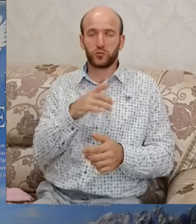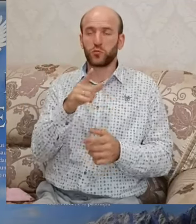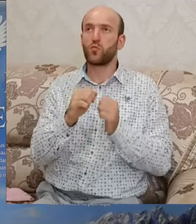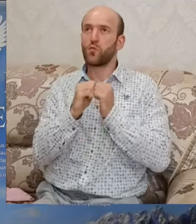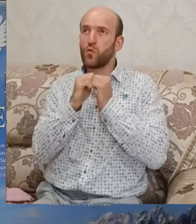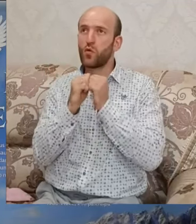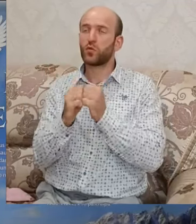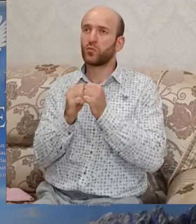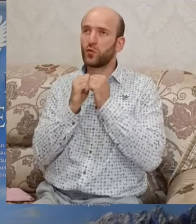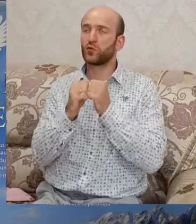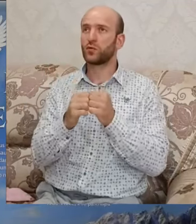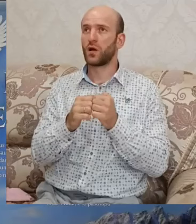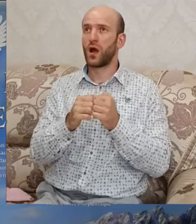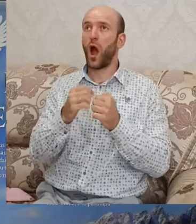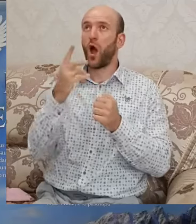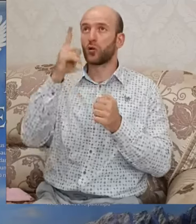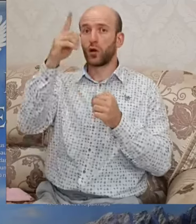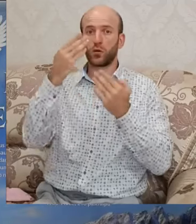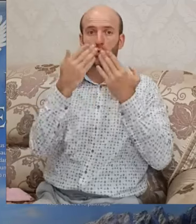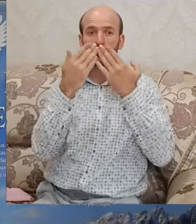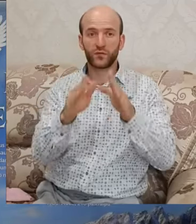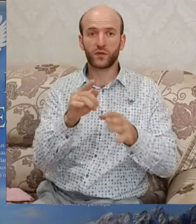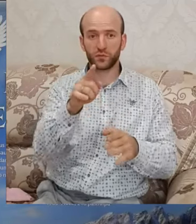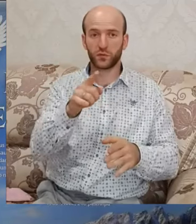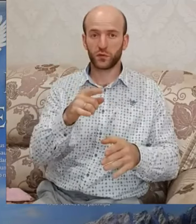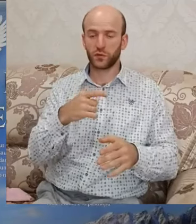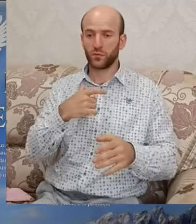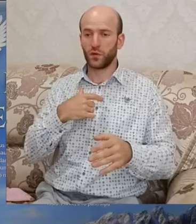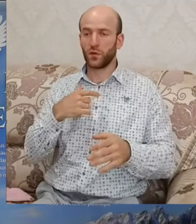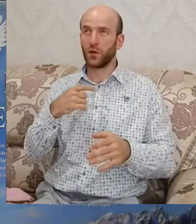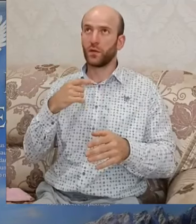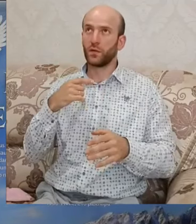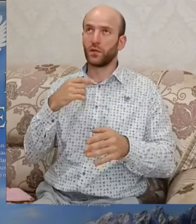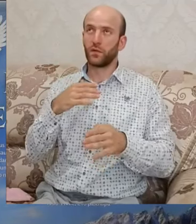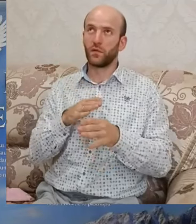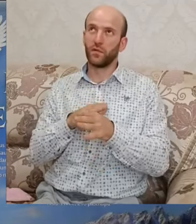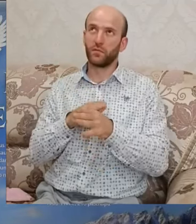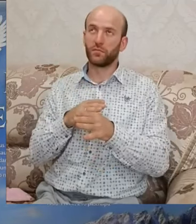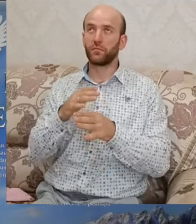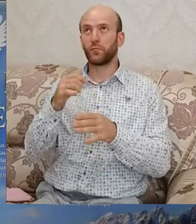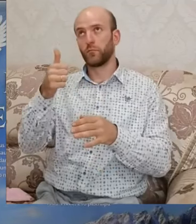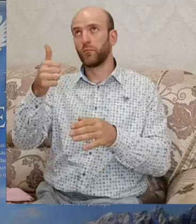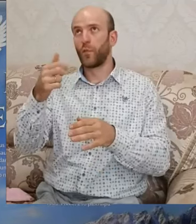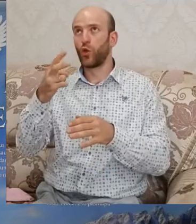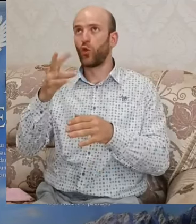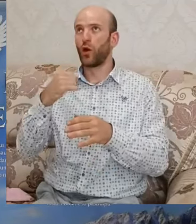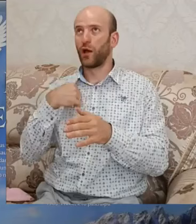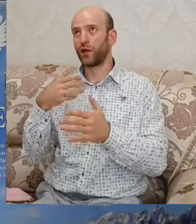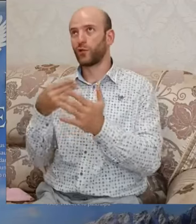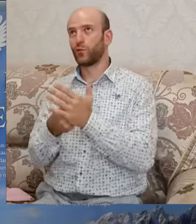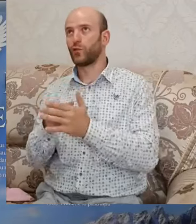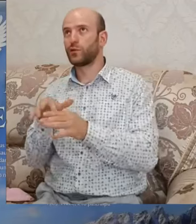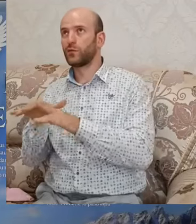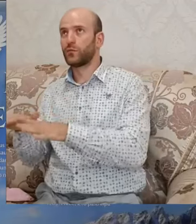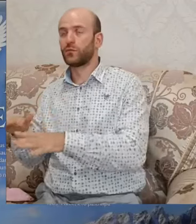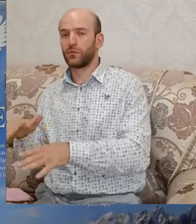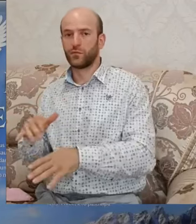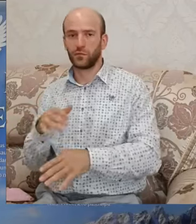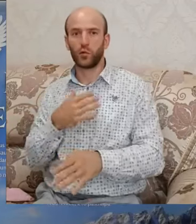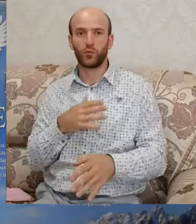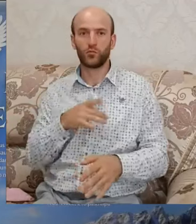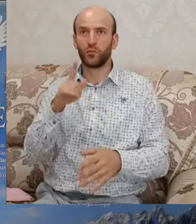открыл. Amen. Bet mes darome tai, ką atvėrė Dievas. Но мы делаем то, что Бог открывает. Ir turime Dievo rezultat. И у нас есть результат Божий.